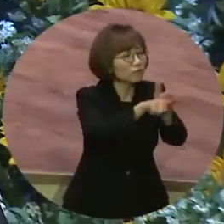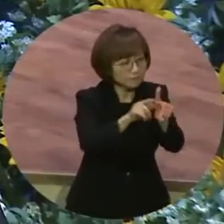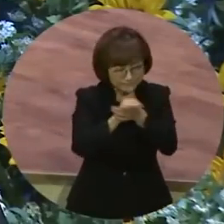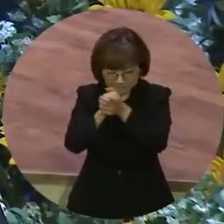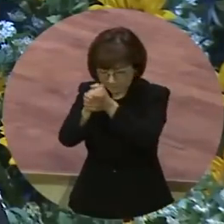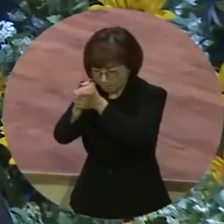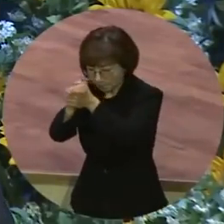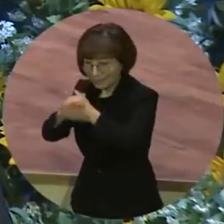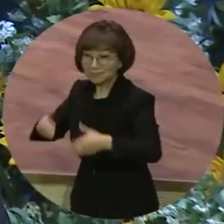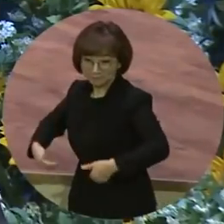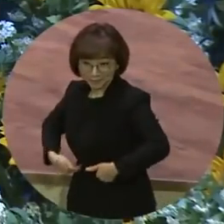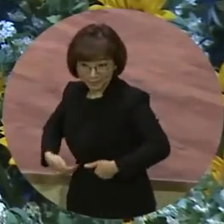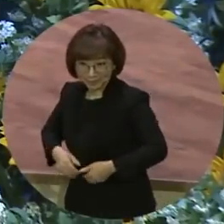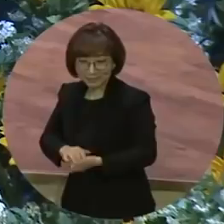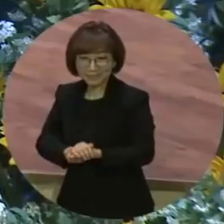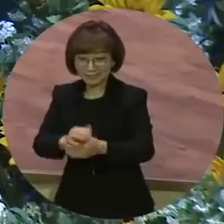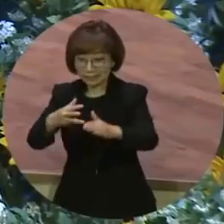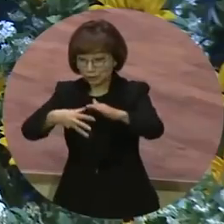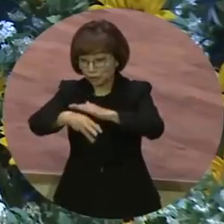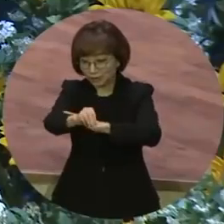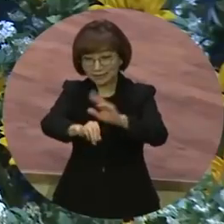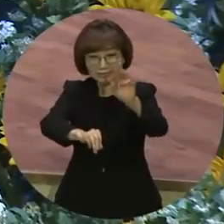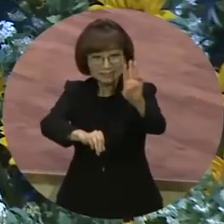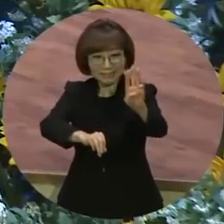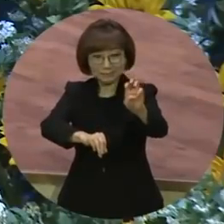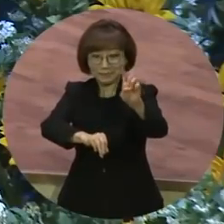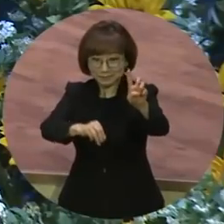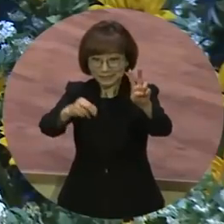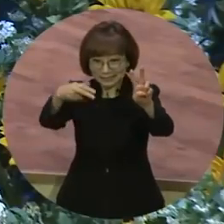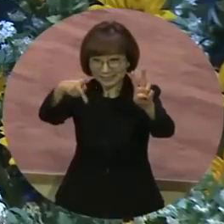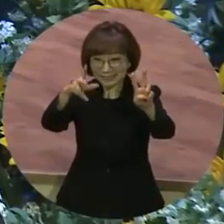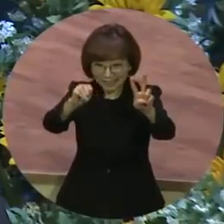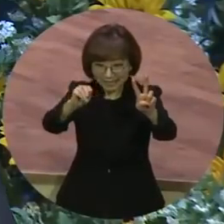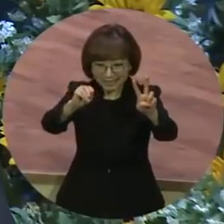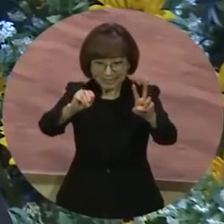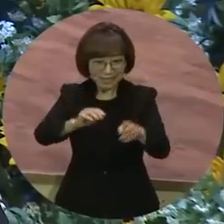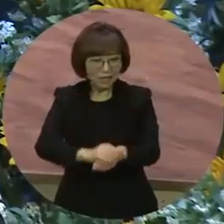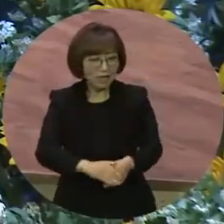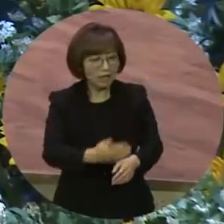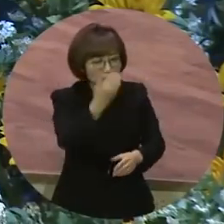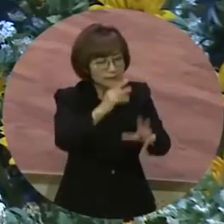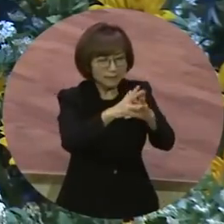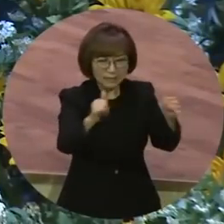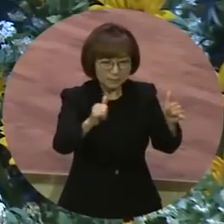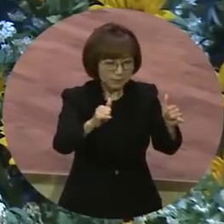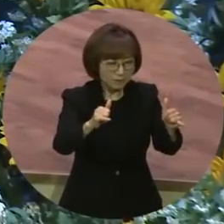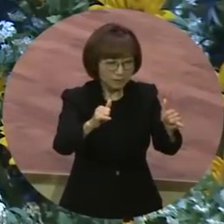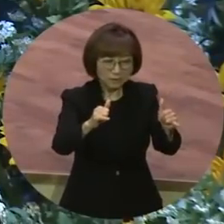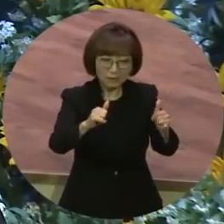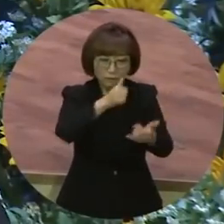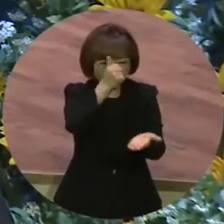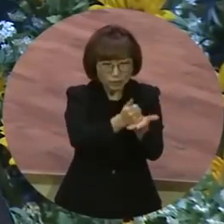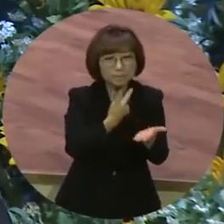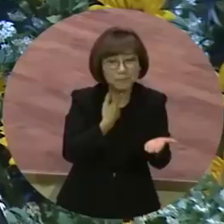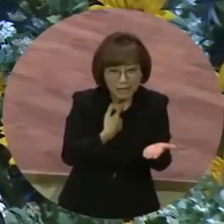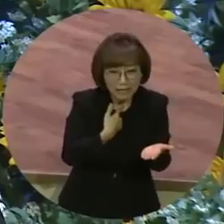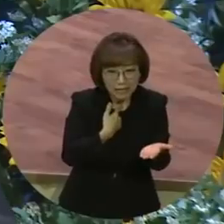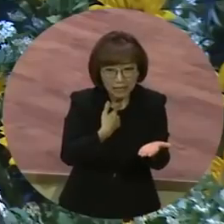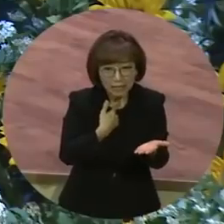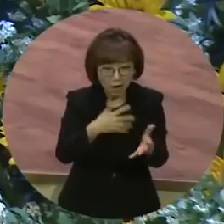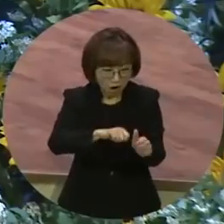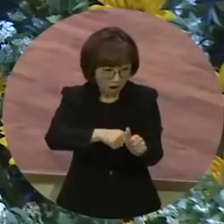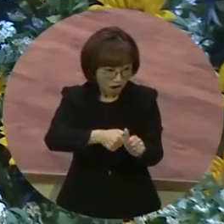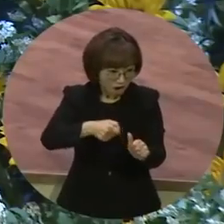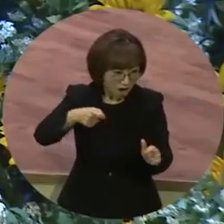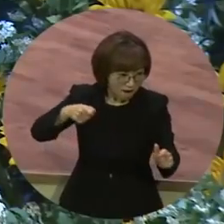돼요. 출애굽기 32장에 보면 이스라엘 민족이 하나님 앞에 범죄해서 다 죽게 되었을 때에 이 모세가